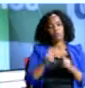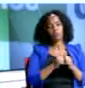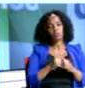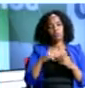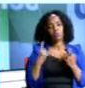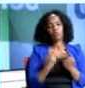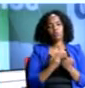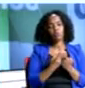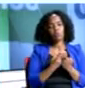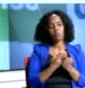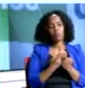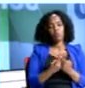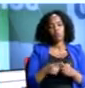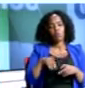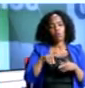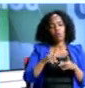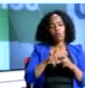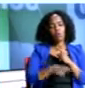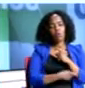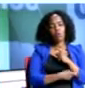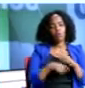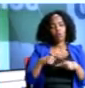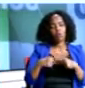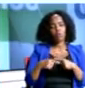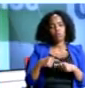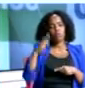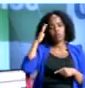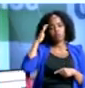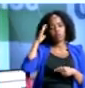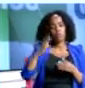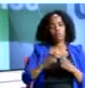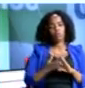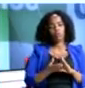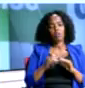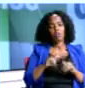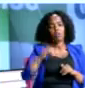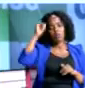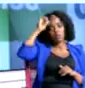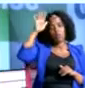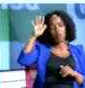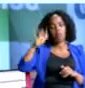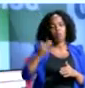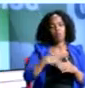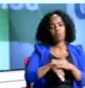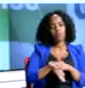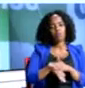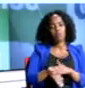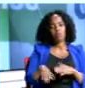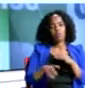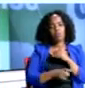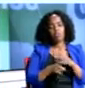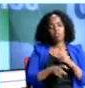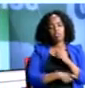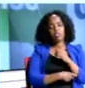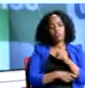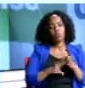welkunnam sun coronary sun indendama wanti chedamu bekema wantef ega namon karagerum sekenerret seketen segudda